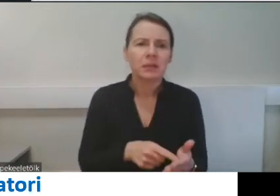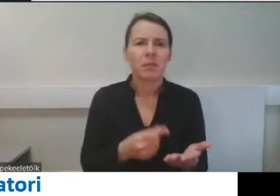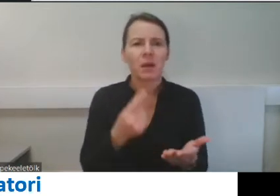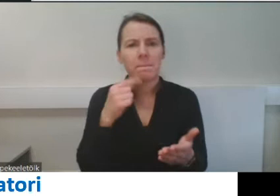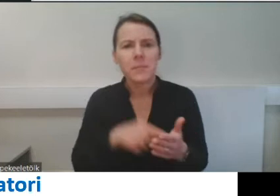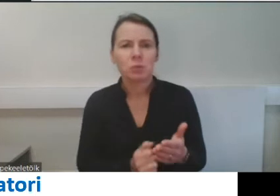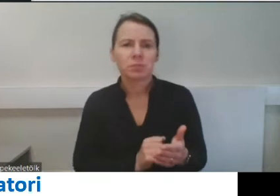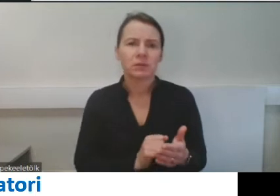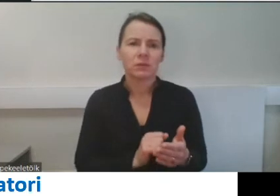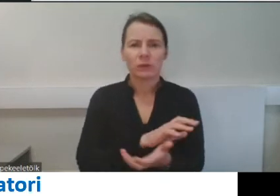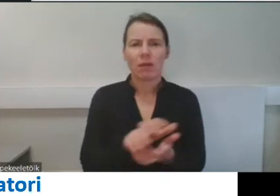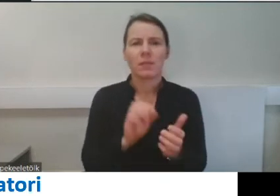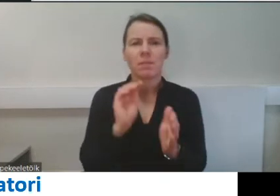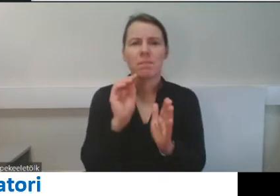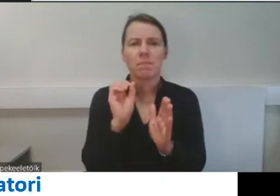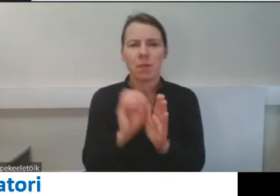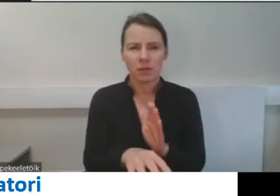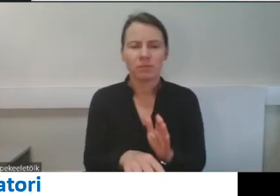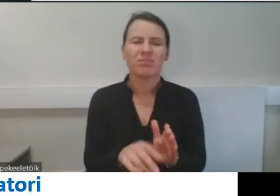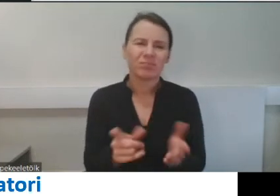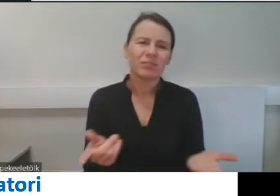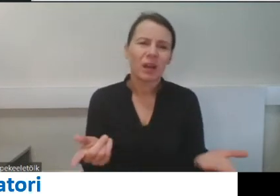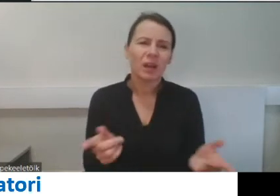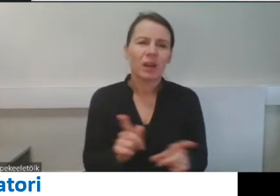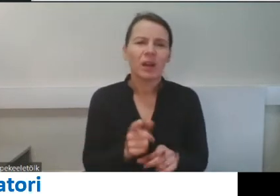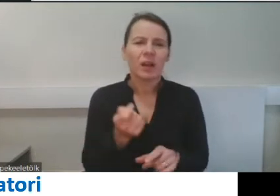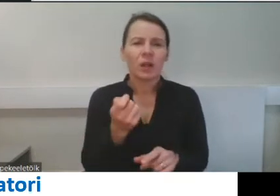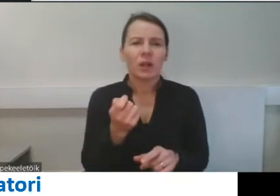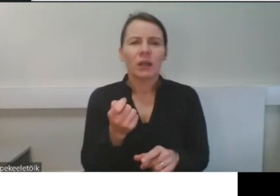ei täitunud nii, nagu me oleksime prognoosinud.